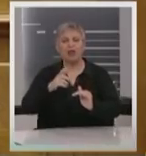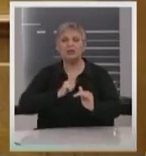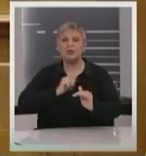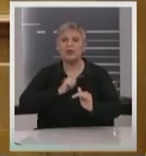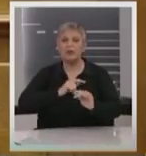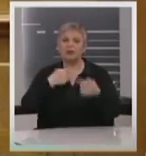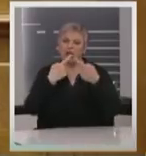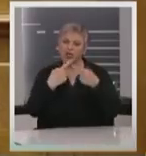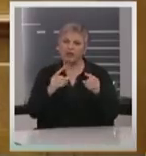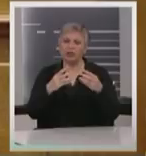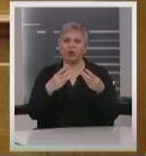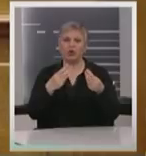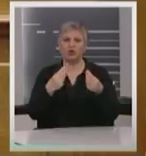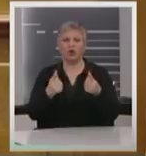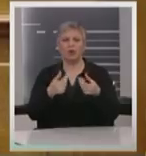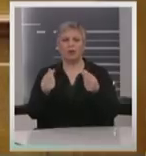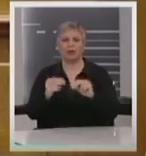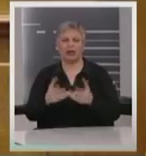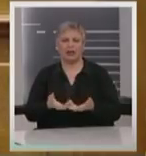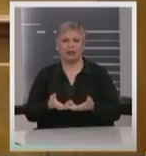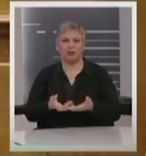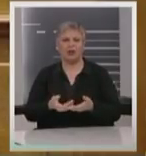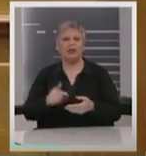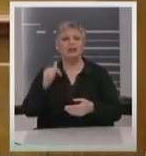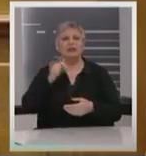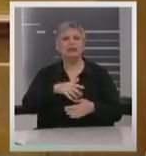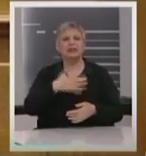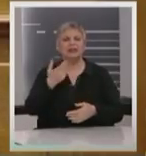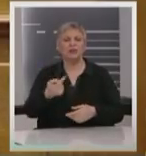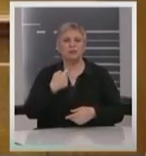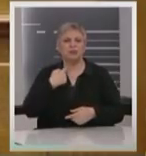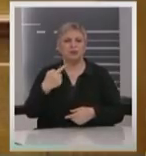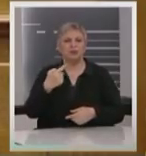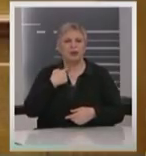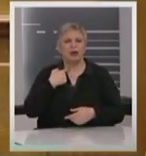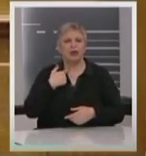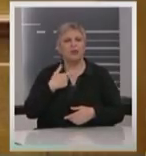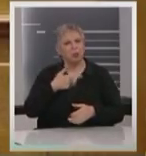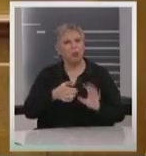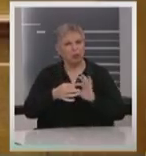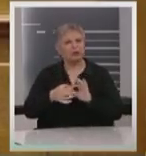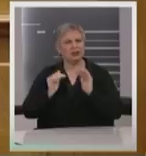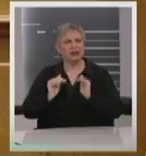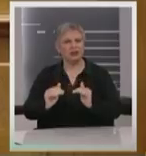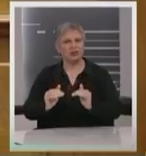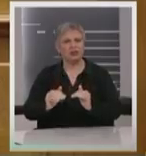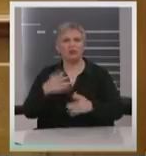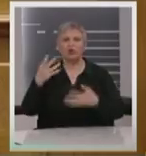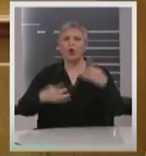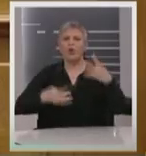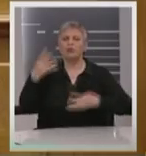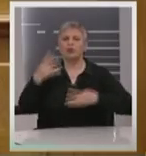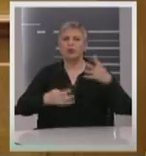σας επαναλαμβάνει την ίδια αποτυχημένη συνταγή. Είναι ένας ακόμα προϋπολογισμός